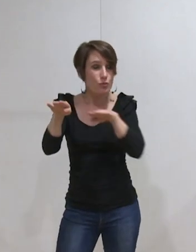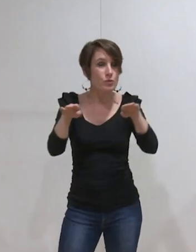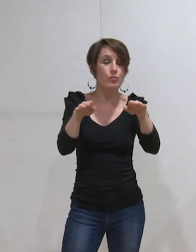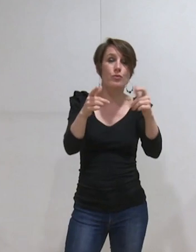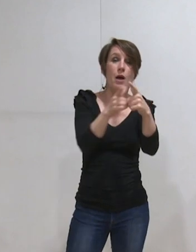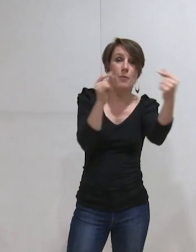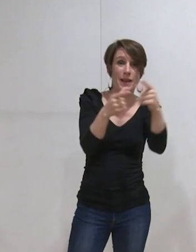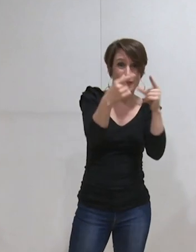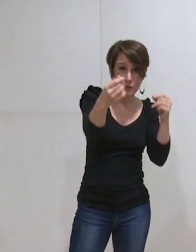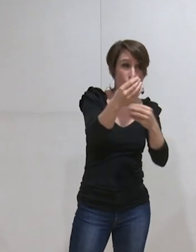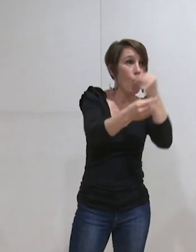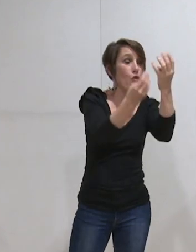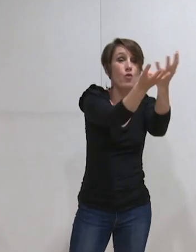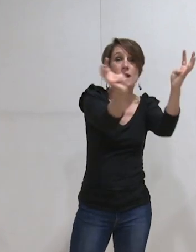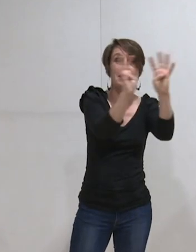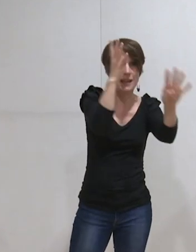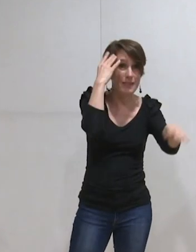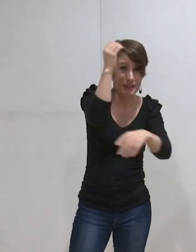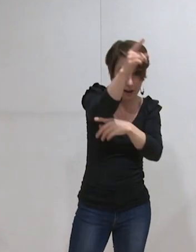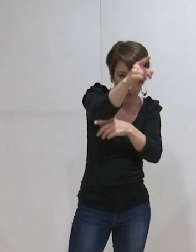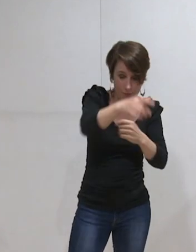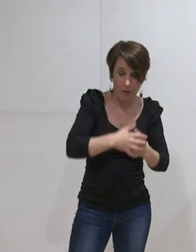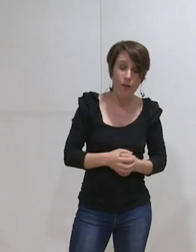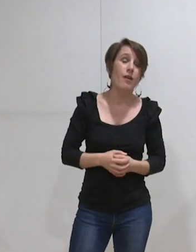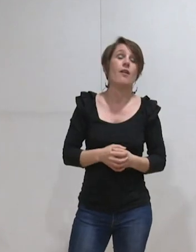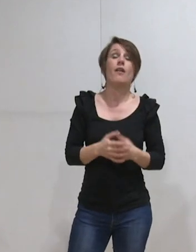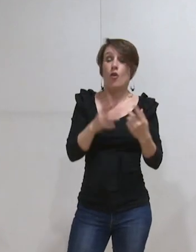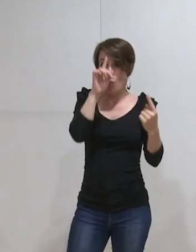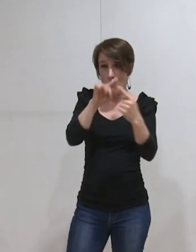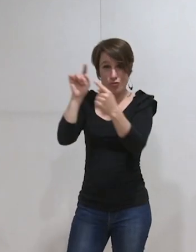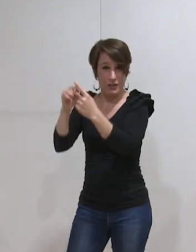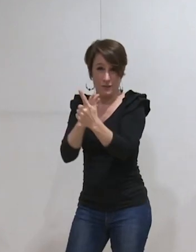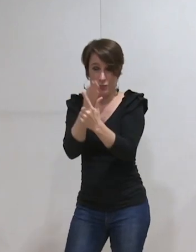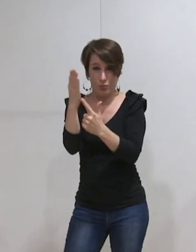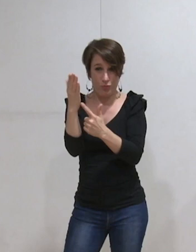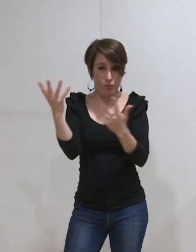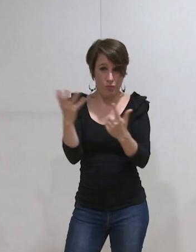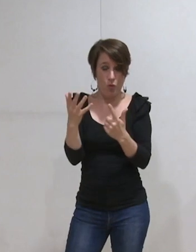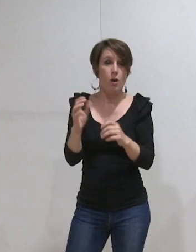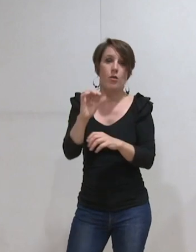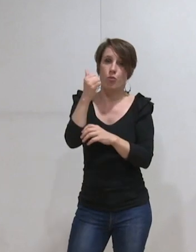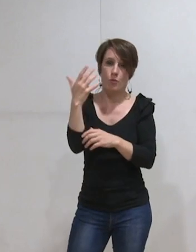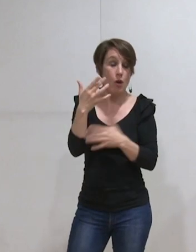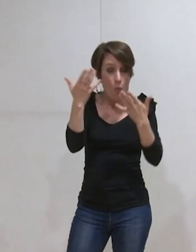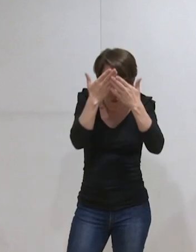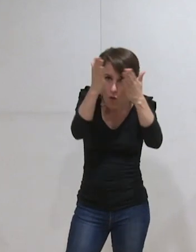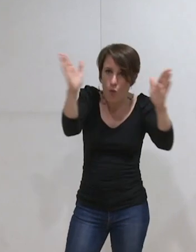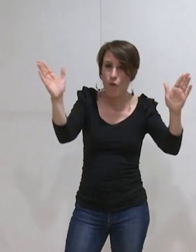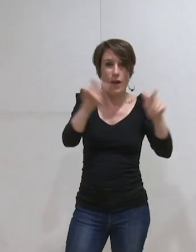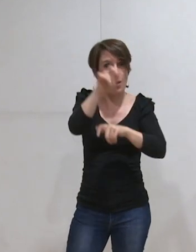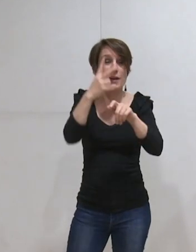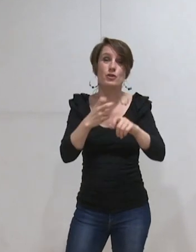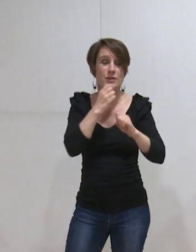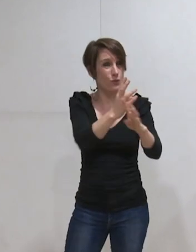ou du Stade des Alpes cette démarche répond à deux objectifs d'une part ouvrir nos équipements au grenobloises et au grenobl lois les